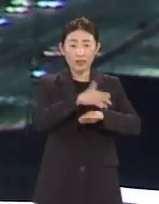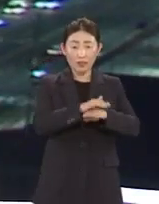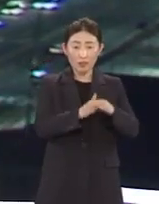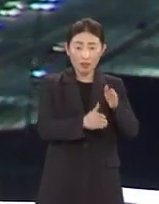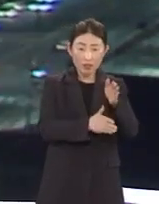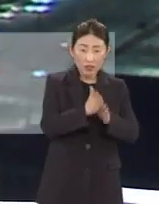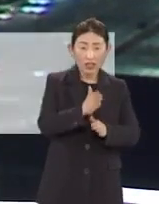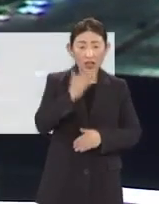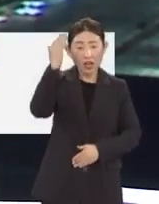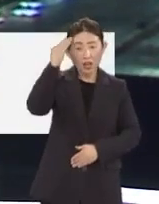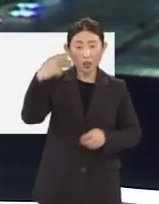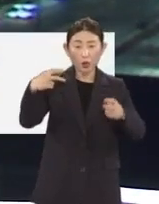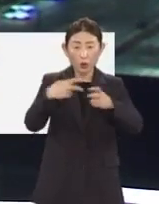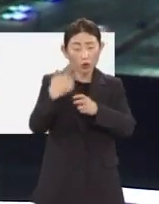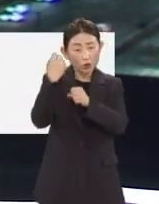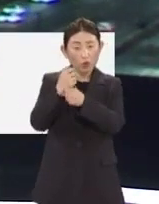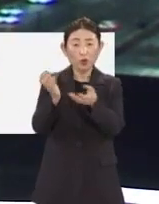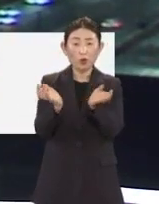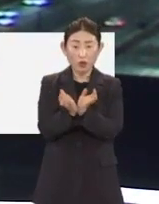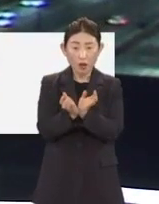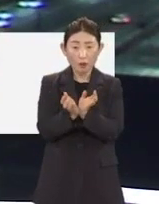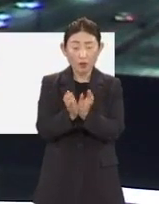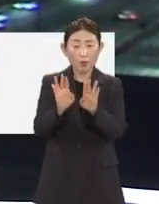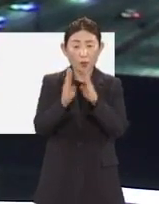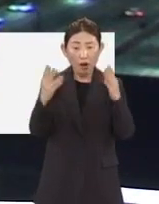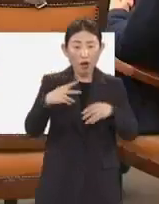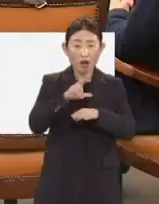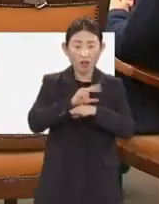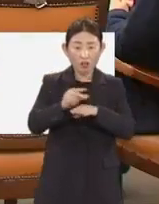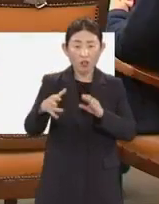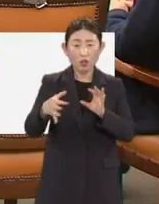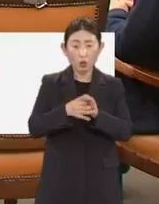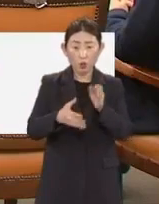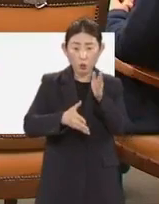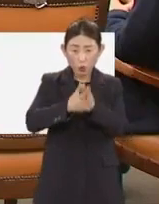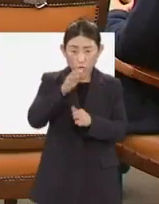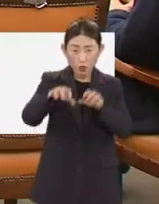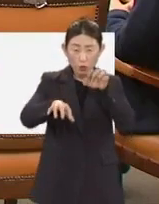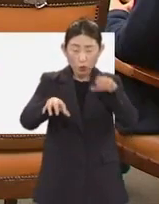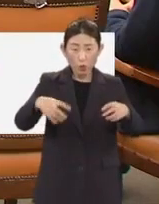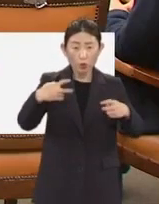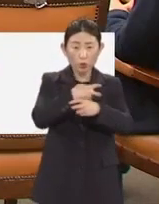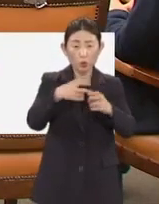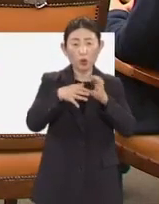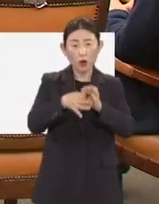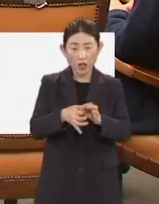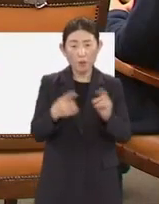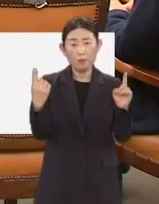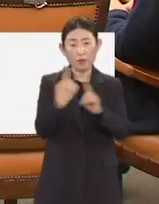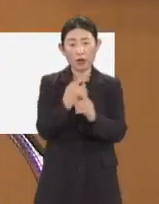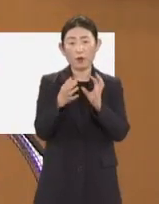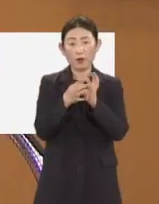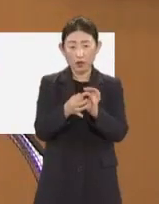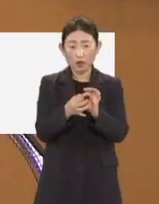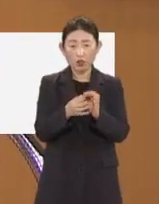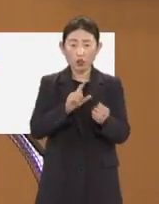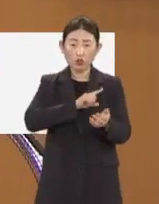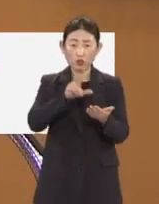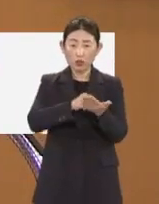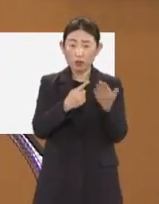대전시와 대한교통학회가 공동주최한 트램연계 도시공간과 교통체계 개편 방안 세미나에서